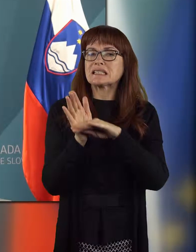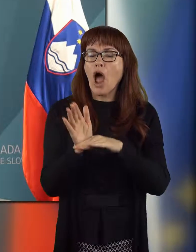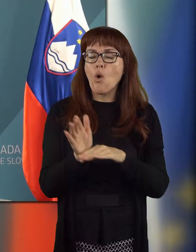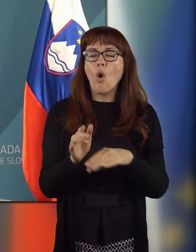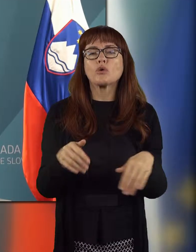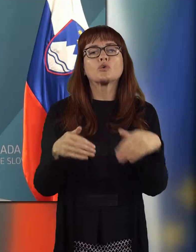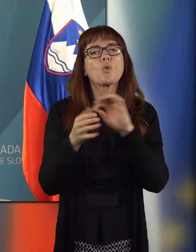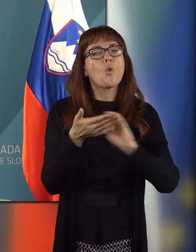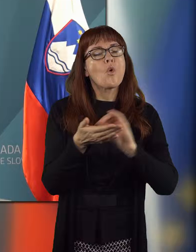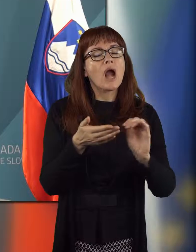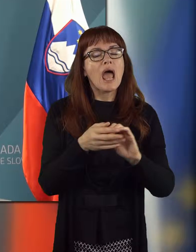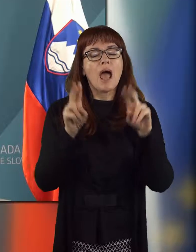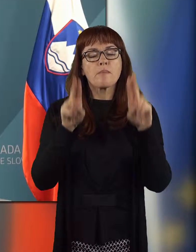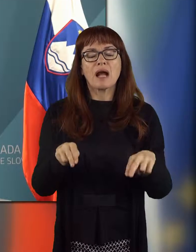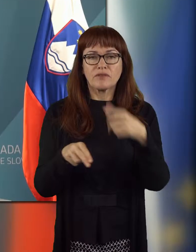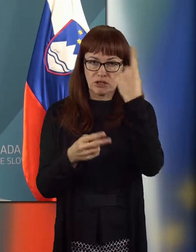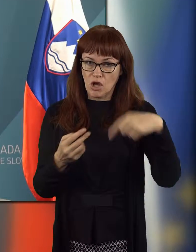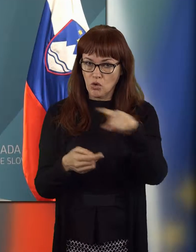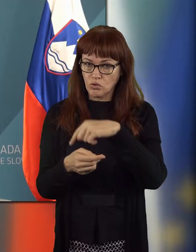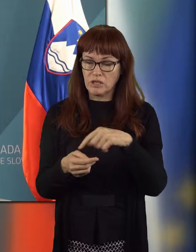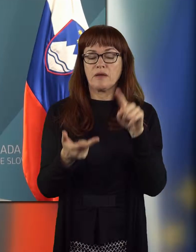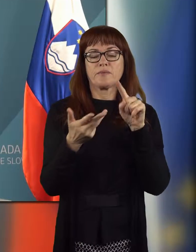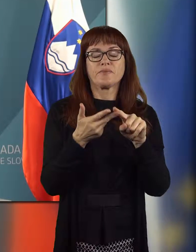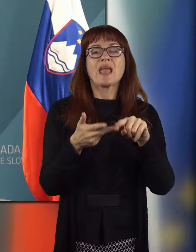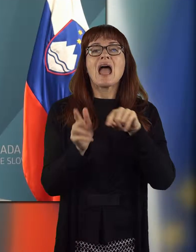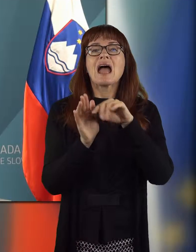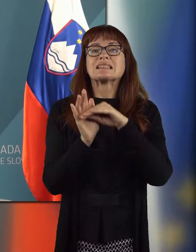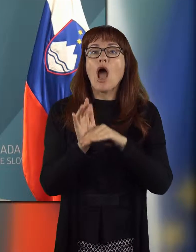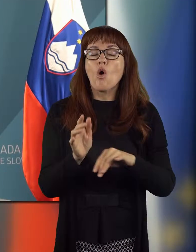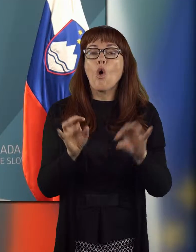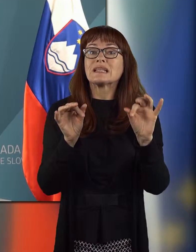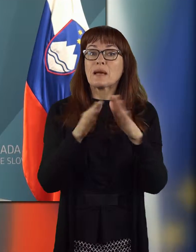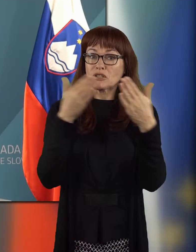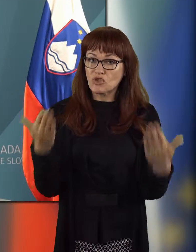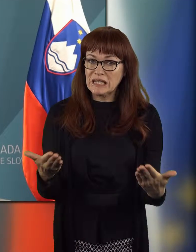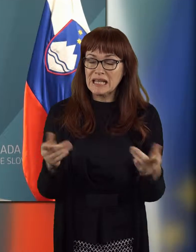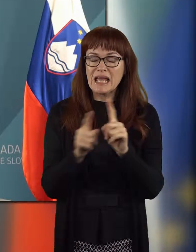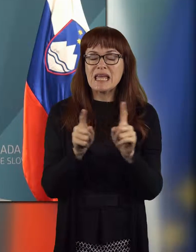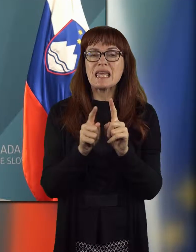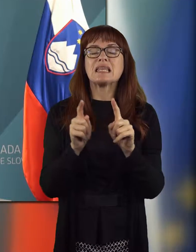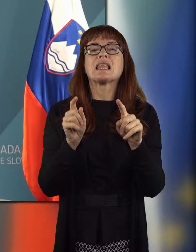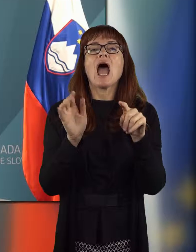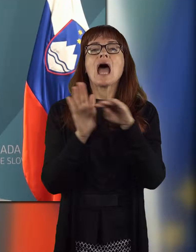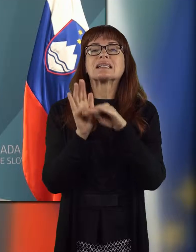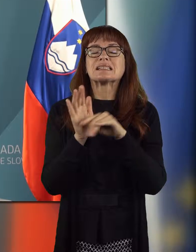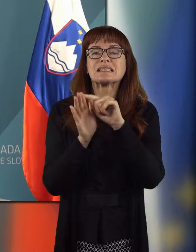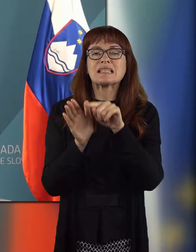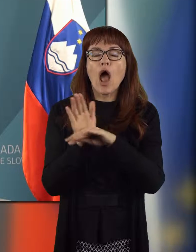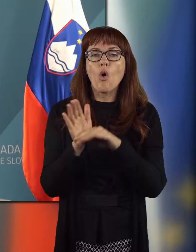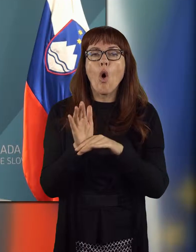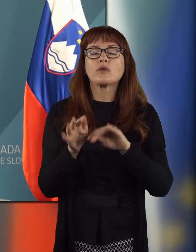ureja pravice ljudi. Potem imamo zakon o zemljiški knjigi in pa zakon o morskem